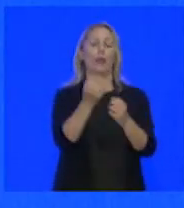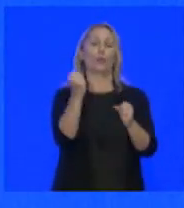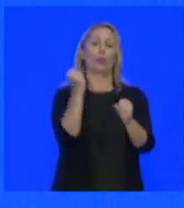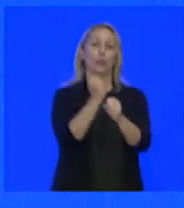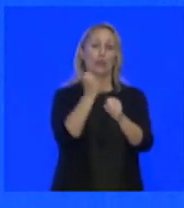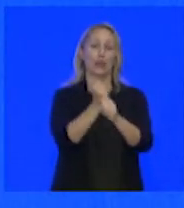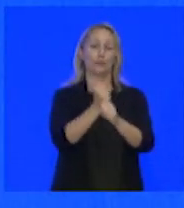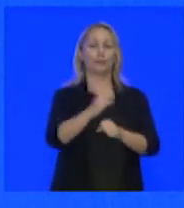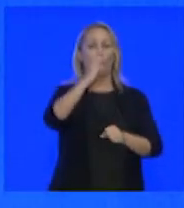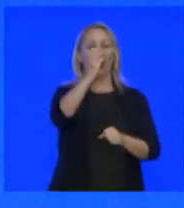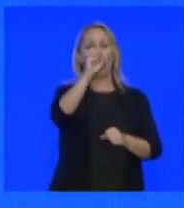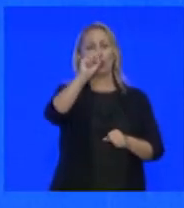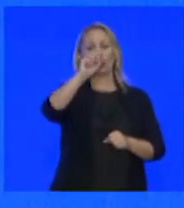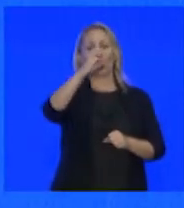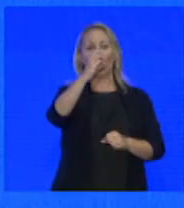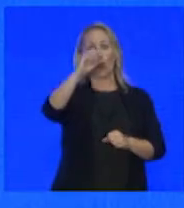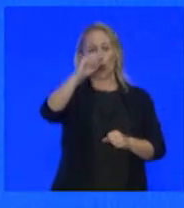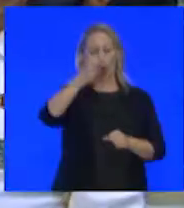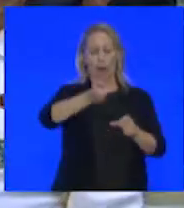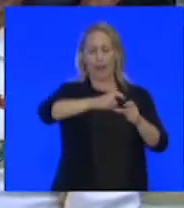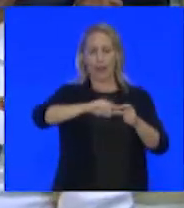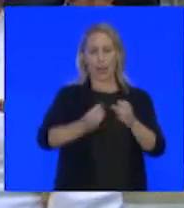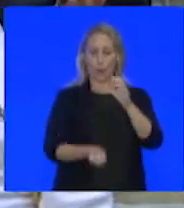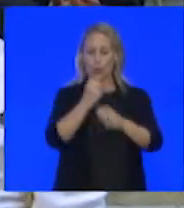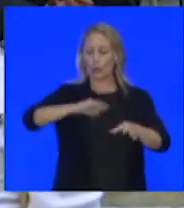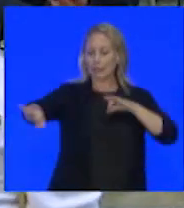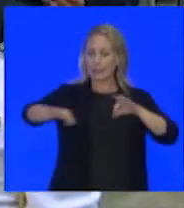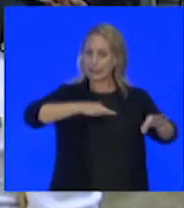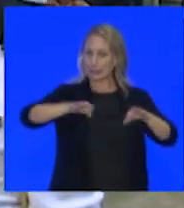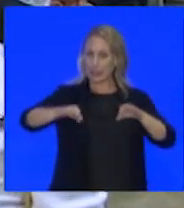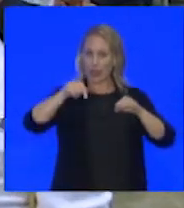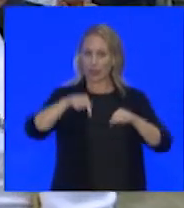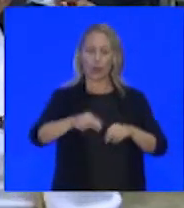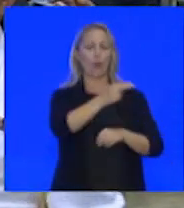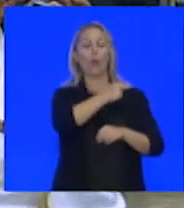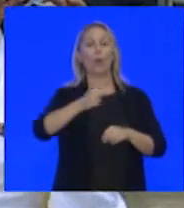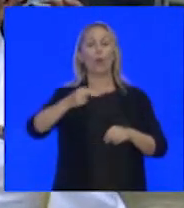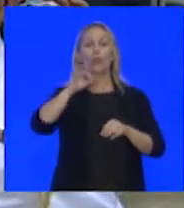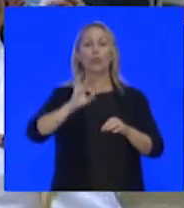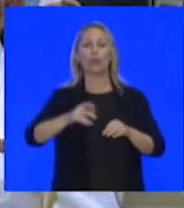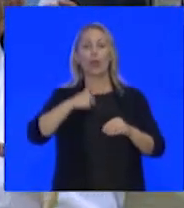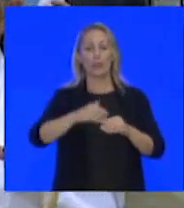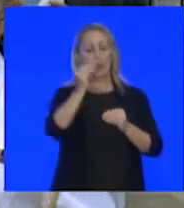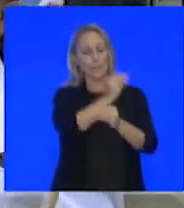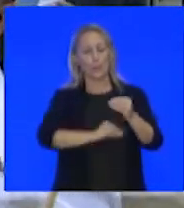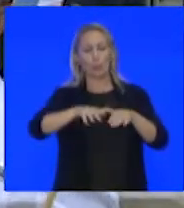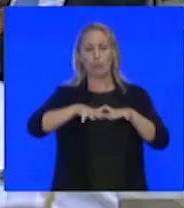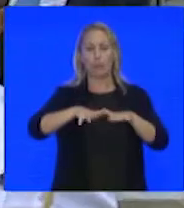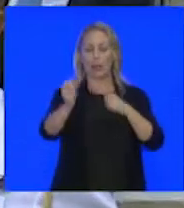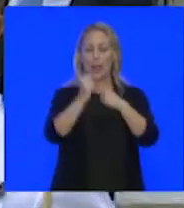κατέθεσε νέο σχέδιο, πιο επιθετικό, με περισσότερες επενδύσεις για επέκταση των προβλητών κουρασιέρας, για καινούριες